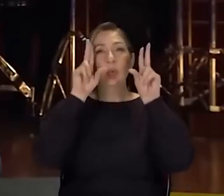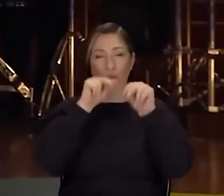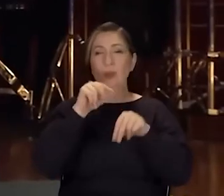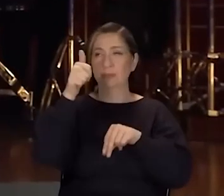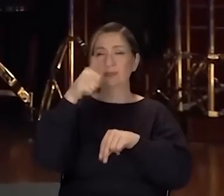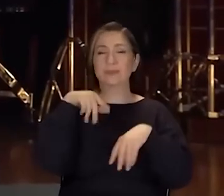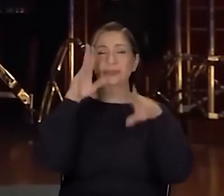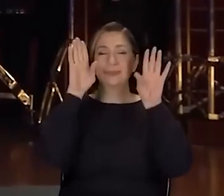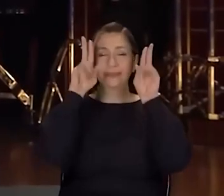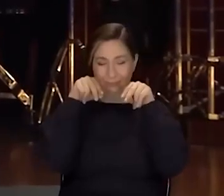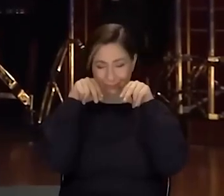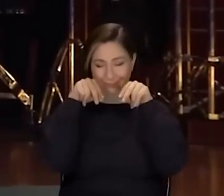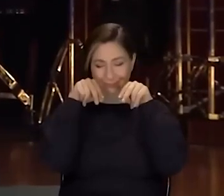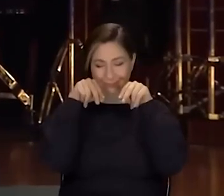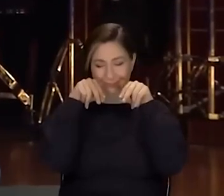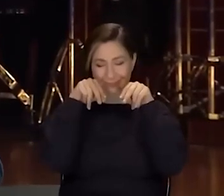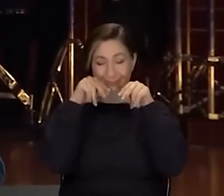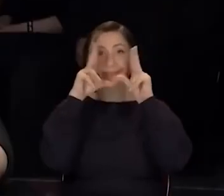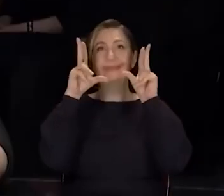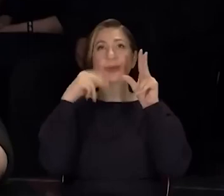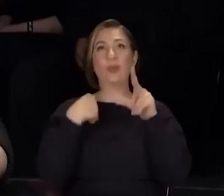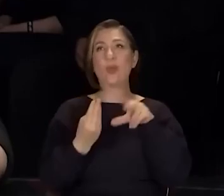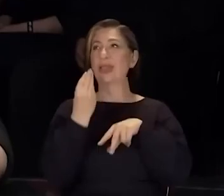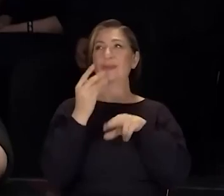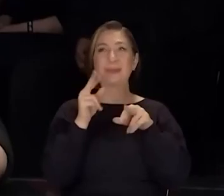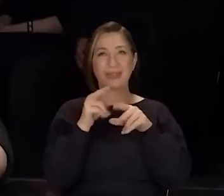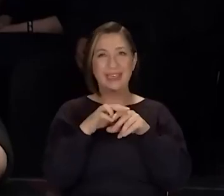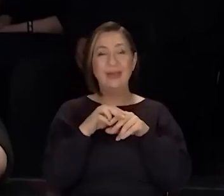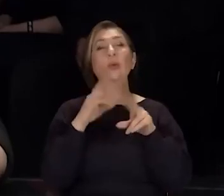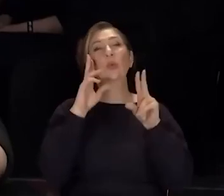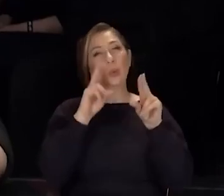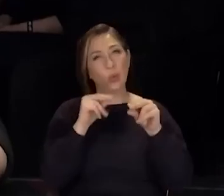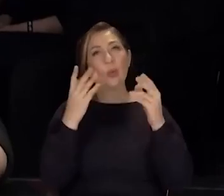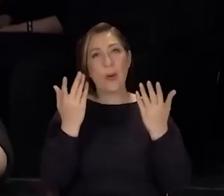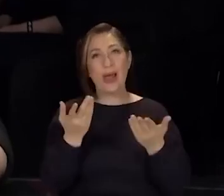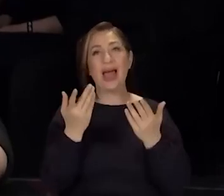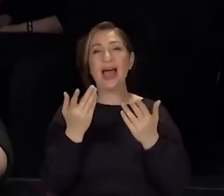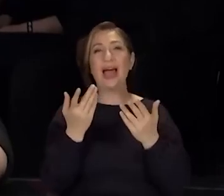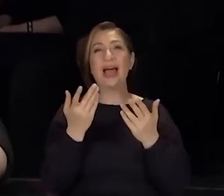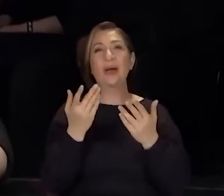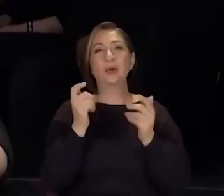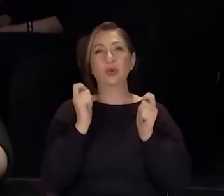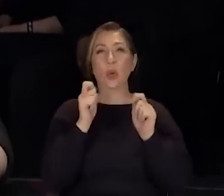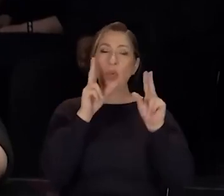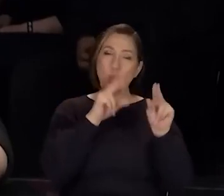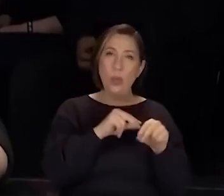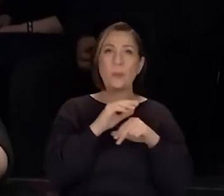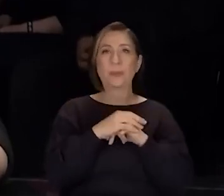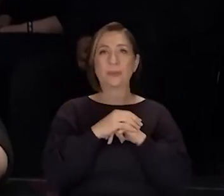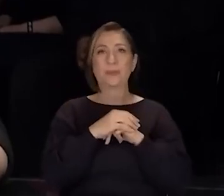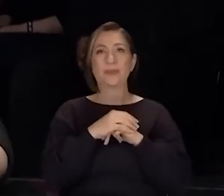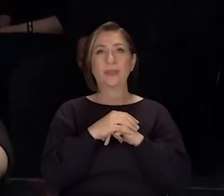geçiyorum. Ve şimdi uyandım gibi. Uyuyorum ama şey uyuyorum. Neydi adı? Zor uyuyorum.